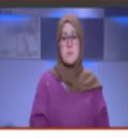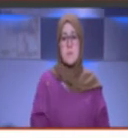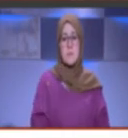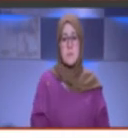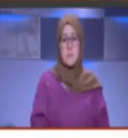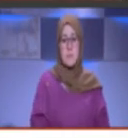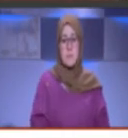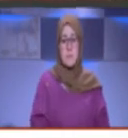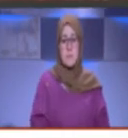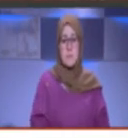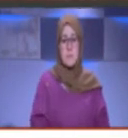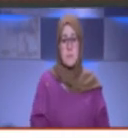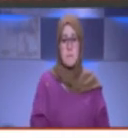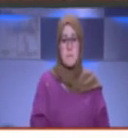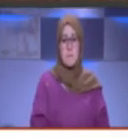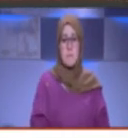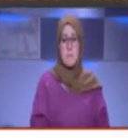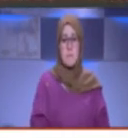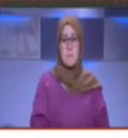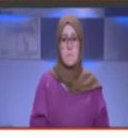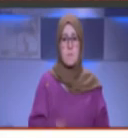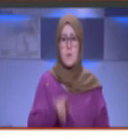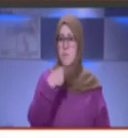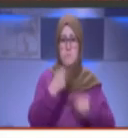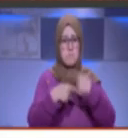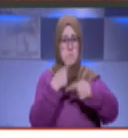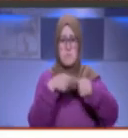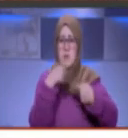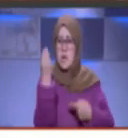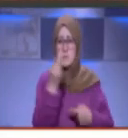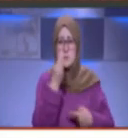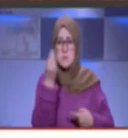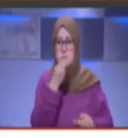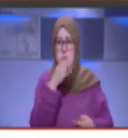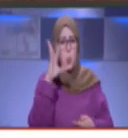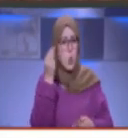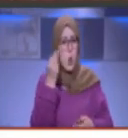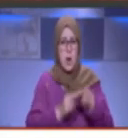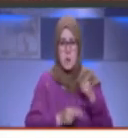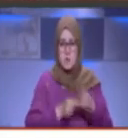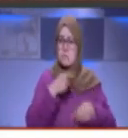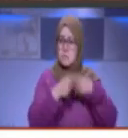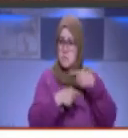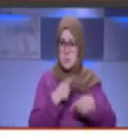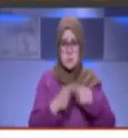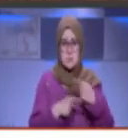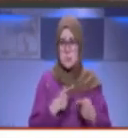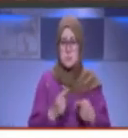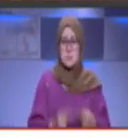الامور الامور عاديه وماشيه عادي وغير مثيره